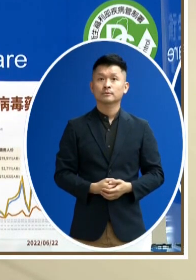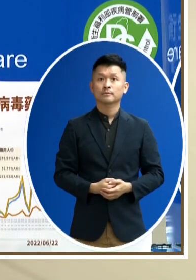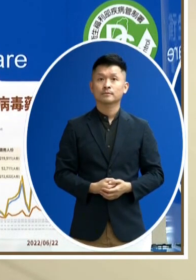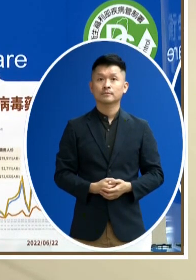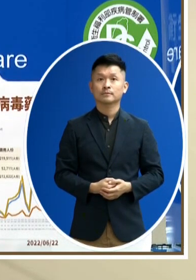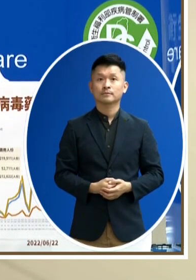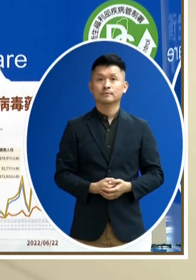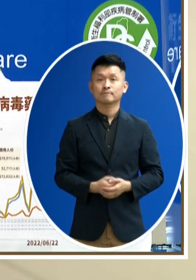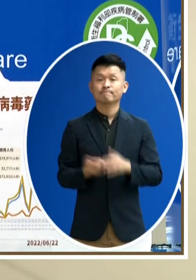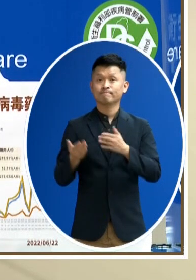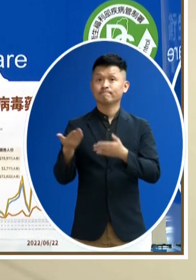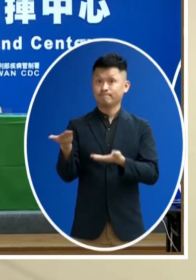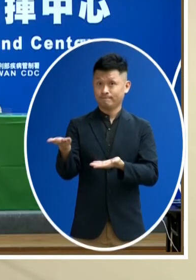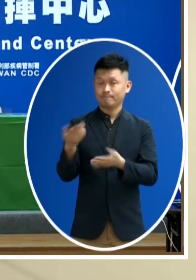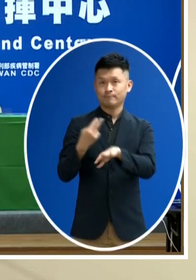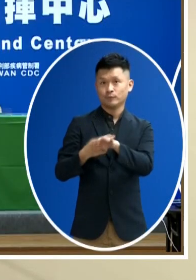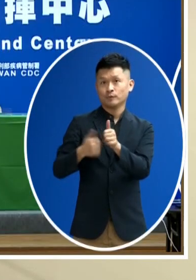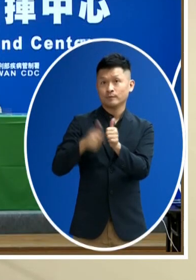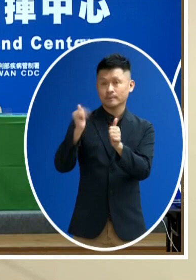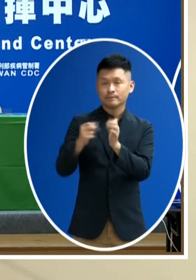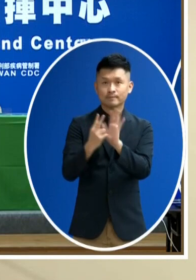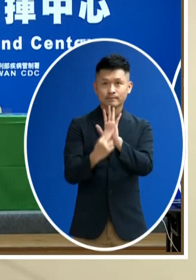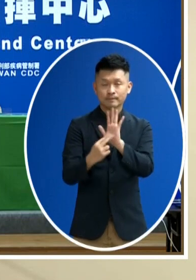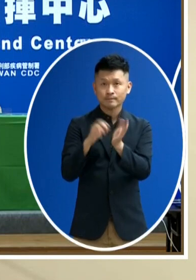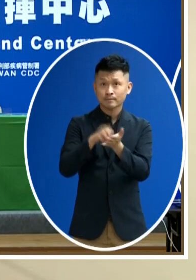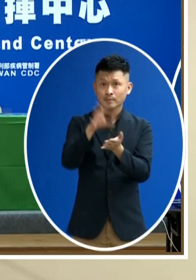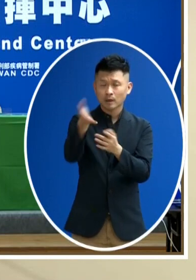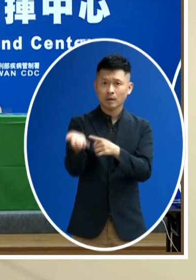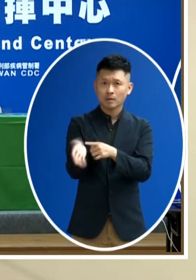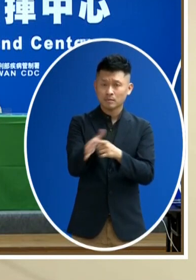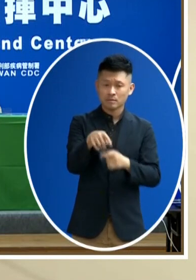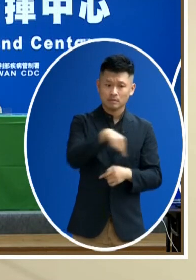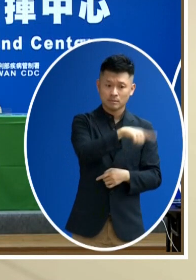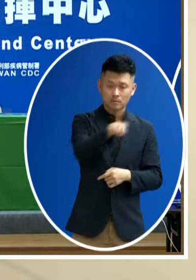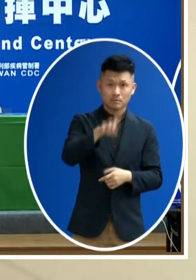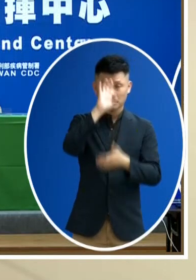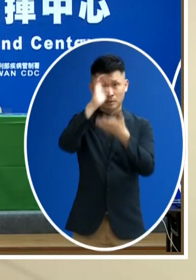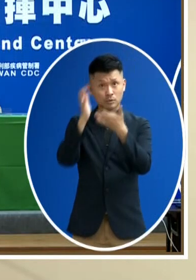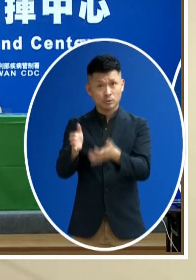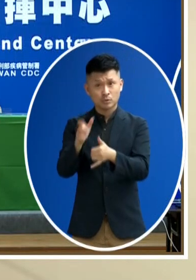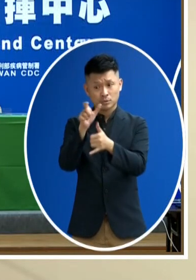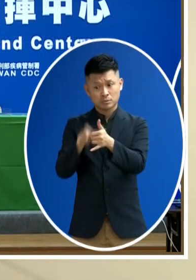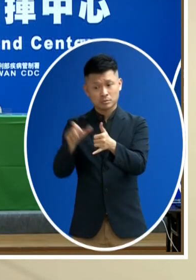那就先请罗布先报告有关这个死亡跟重症的案例。